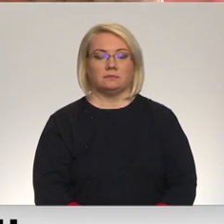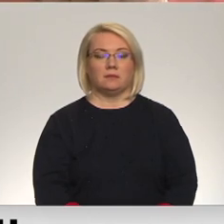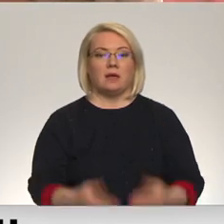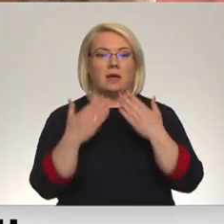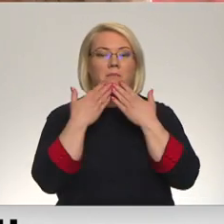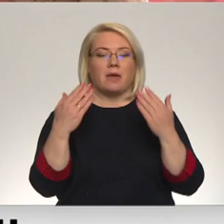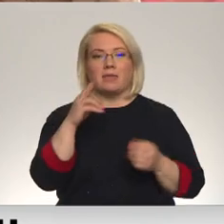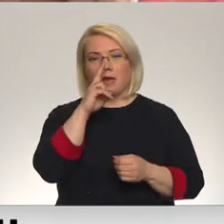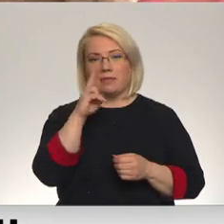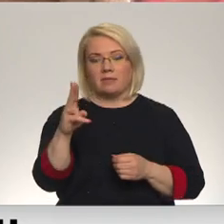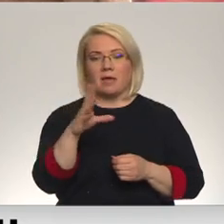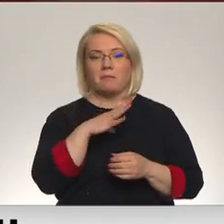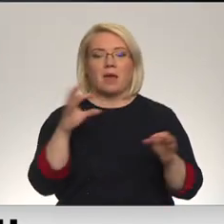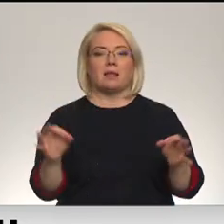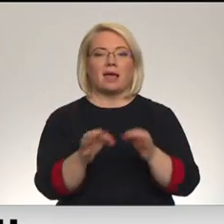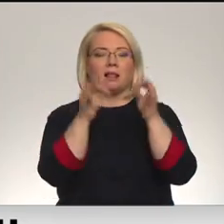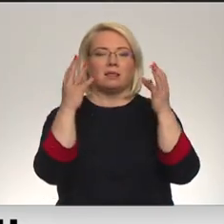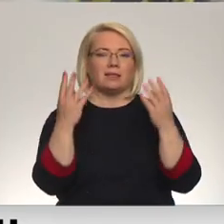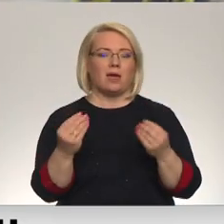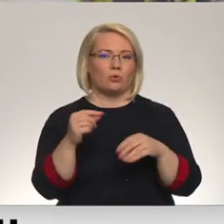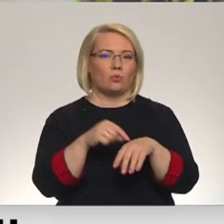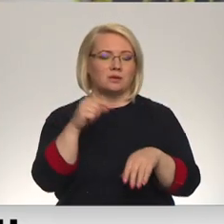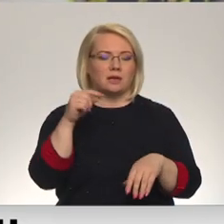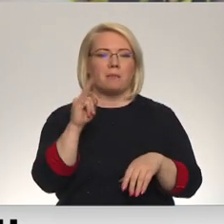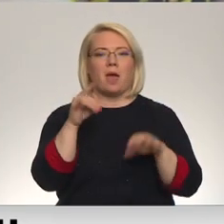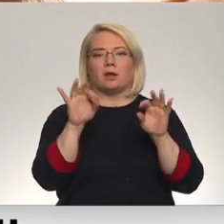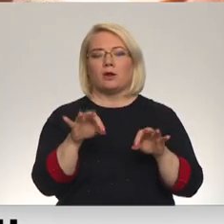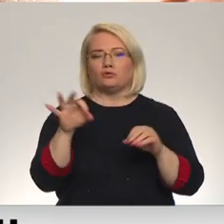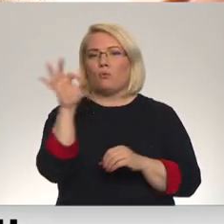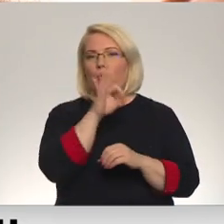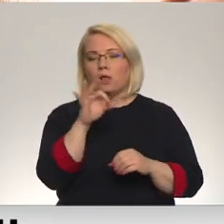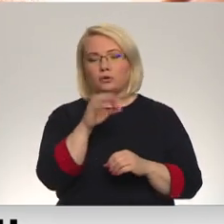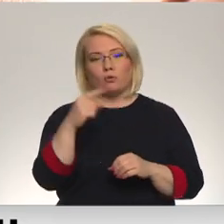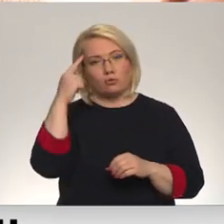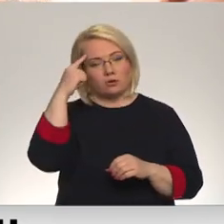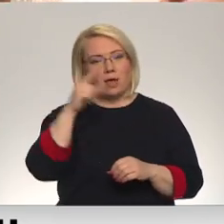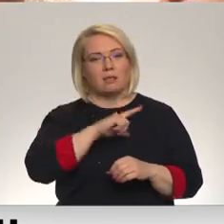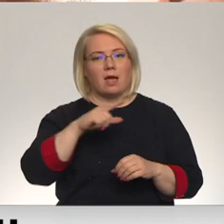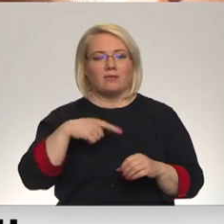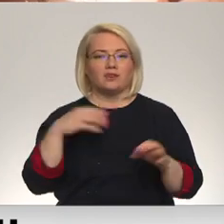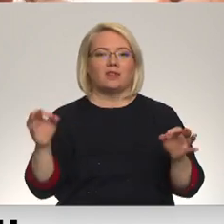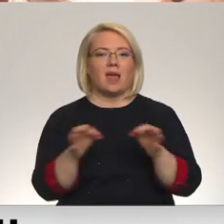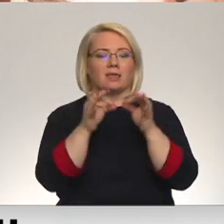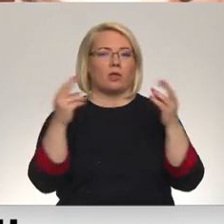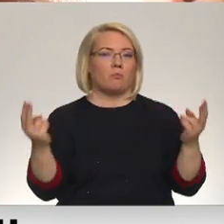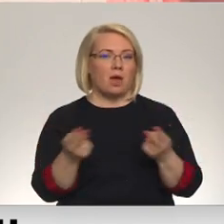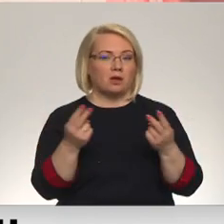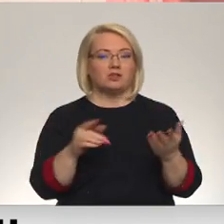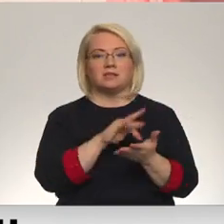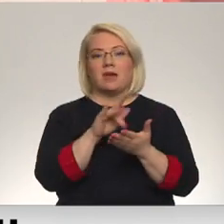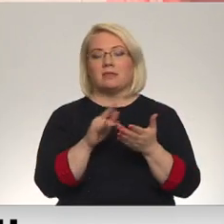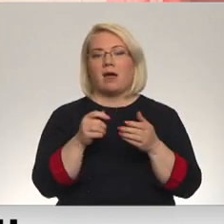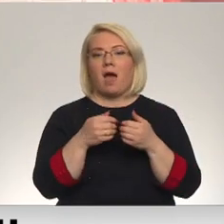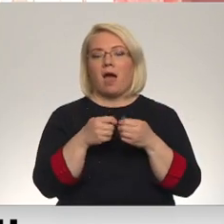Pēdējā nedēļa pavadīta lieldienu noskaņojumā. Bērni krāsojuši olas un uznājuši latviešu lieldienu paražas. Centra atklāšanā piedalījās